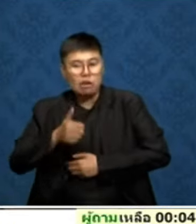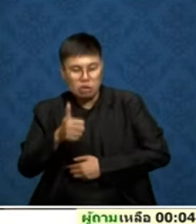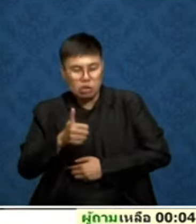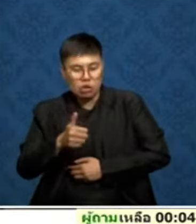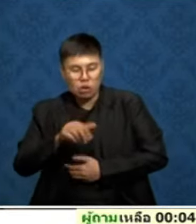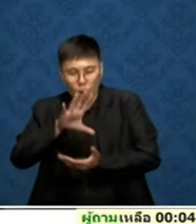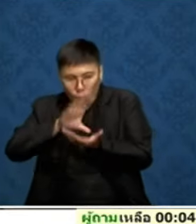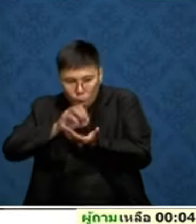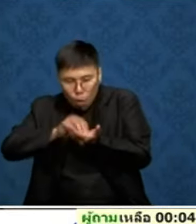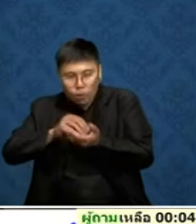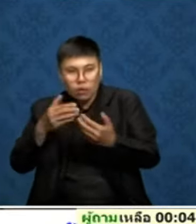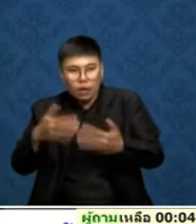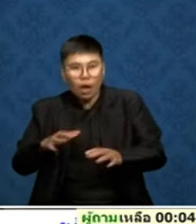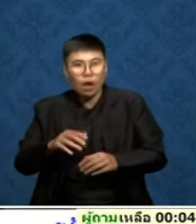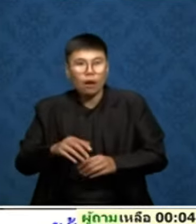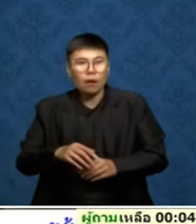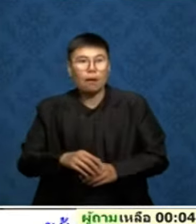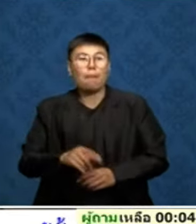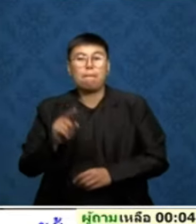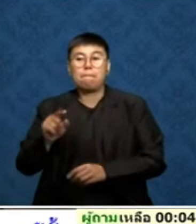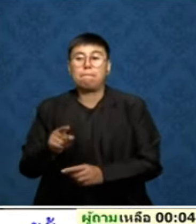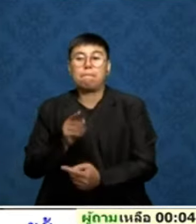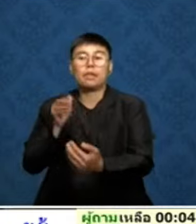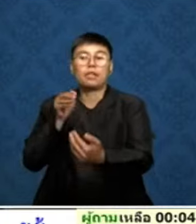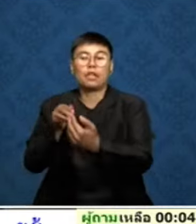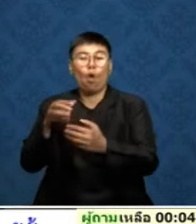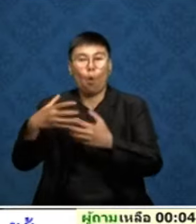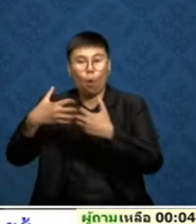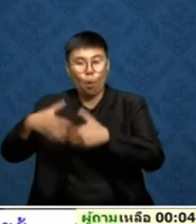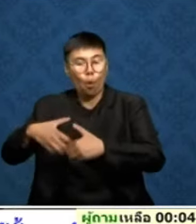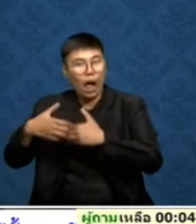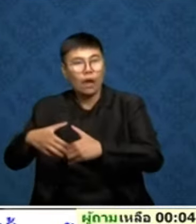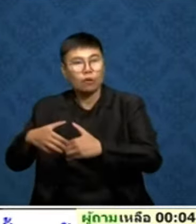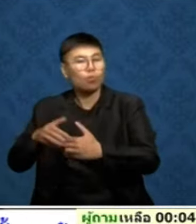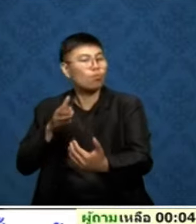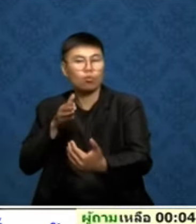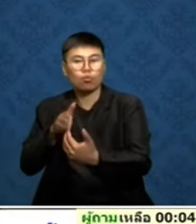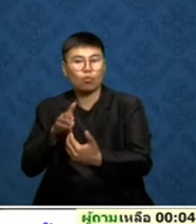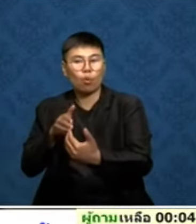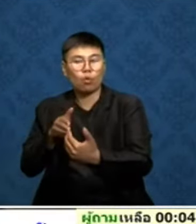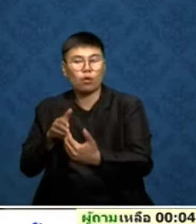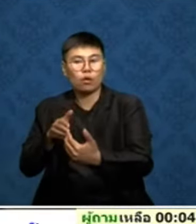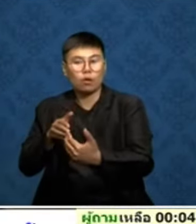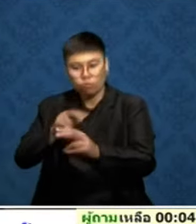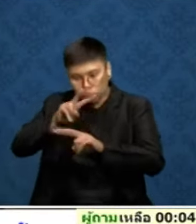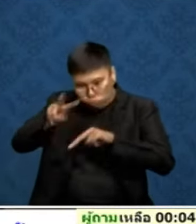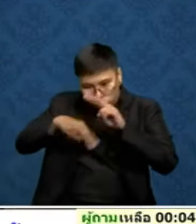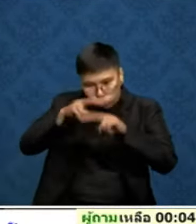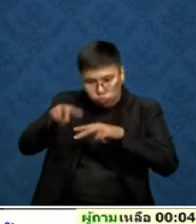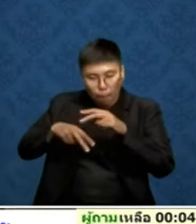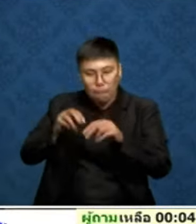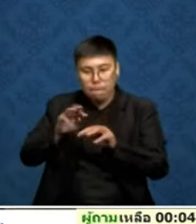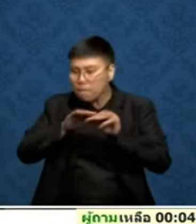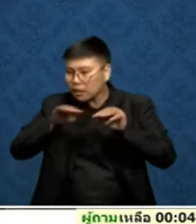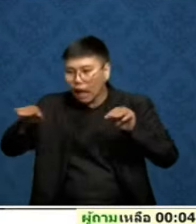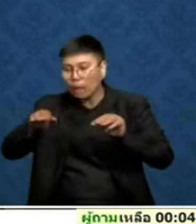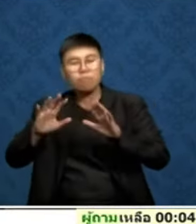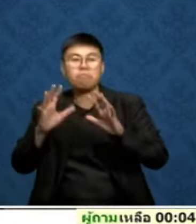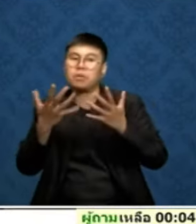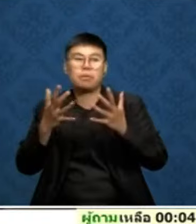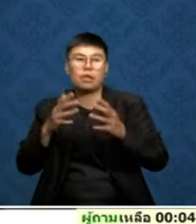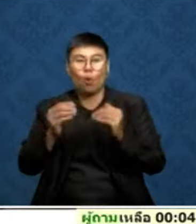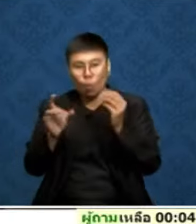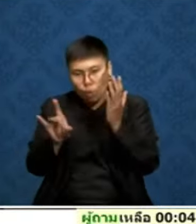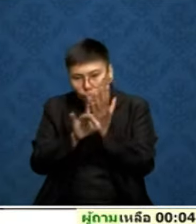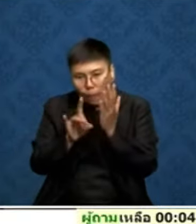คครับไปดีลกับโรงงานผลิตโดยตรงครับแล้วก็มาขายเองครับไม่มีกระบวนการตรวจสอบมาตรฐานอะไรใดๆทั้งสิ้นครับทั้งคุณภา